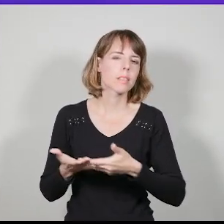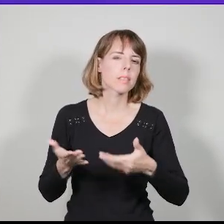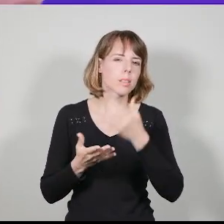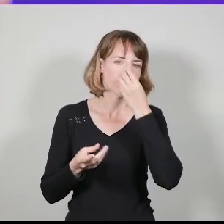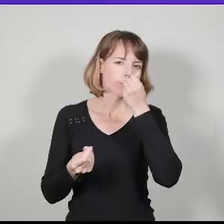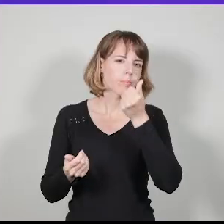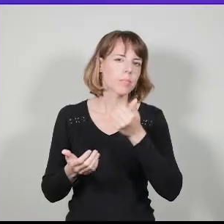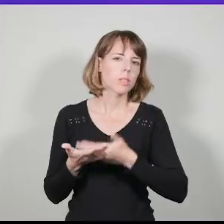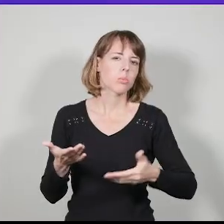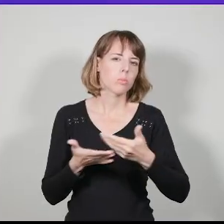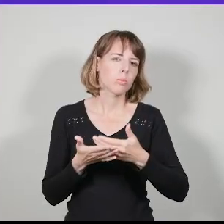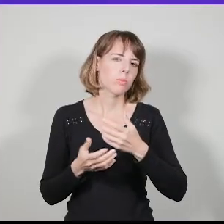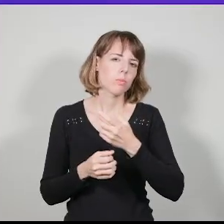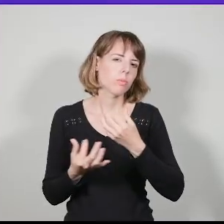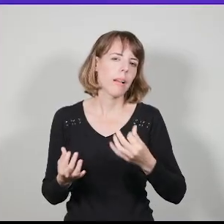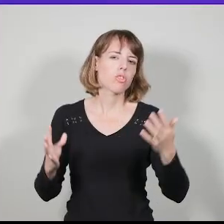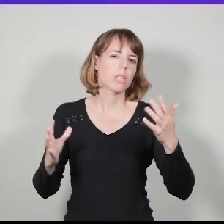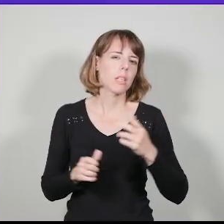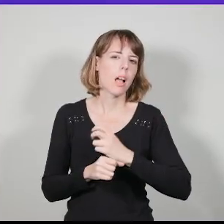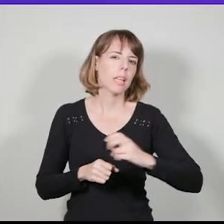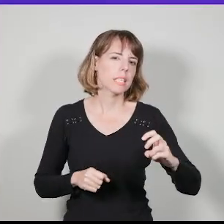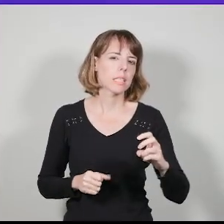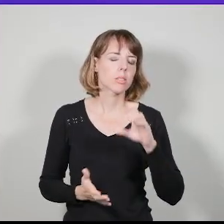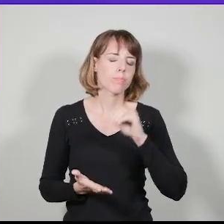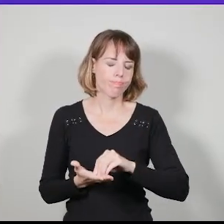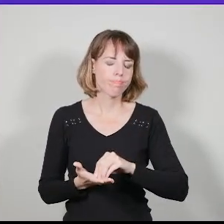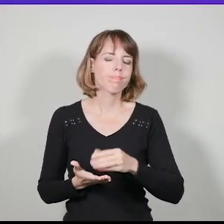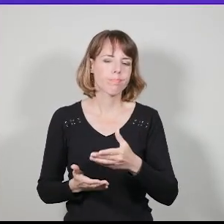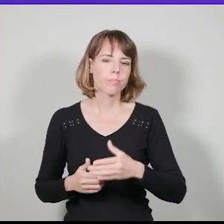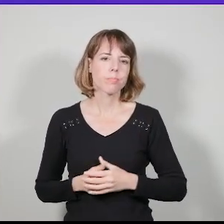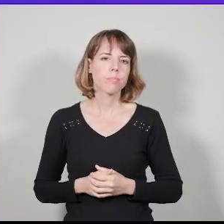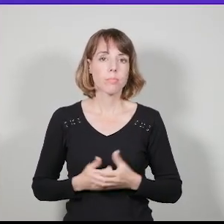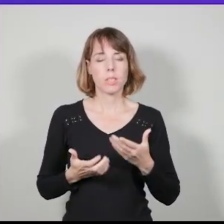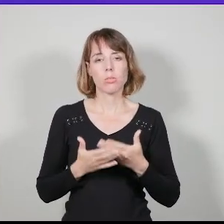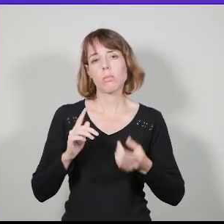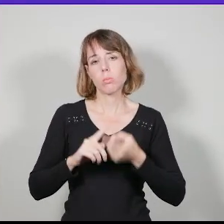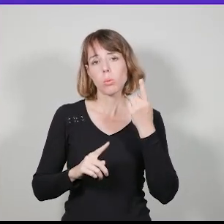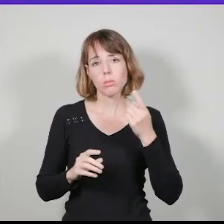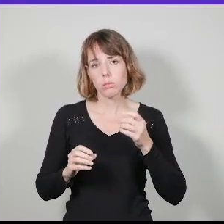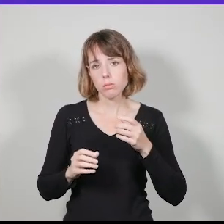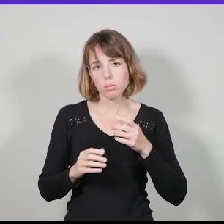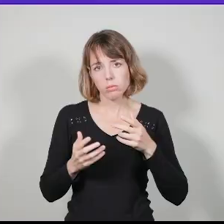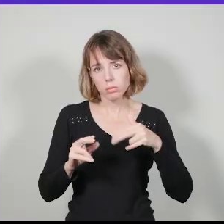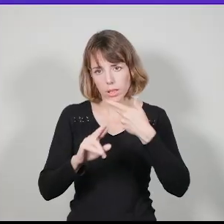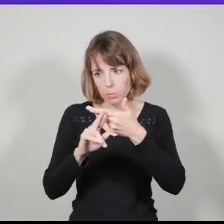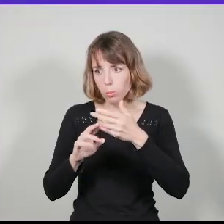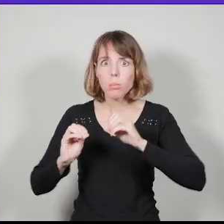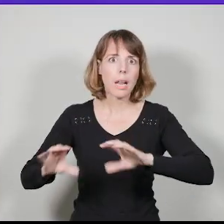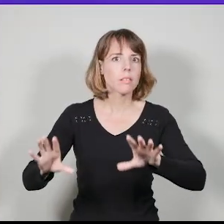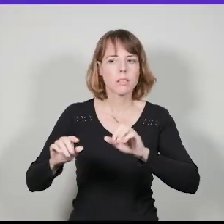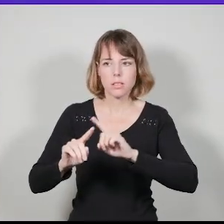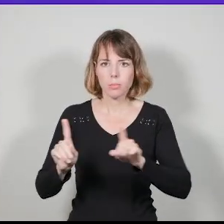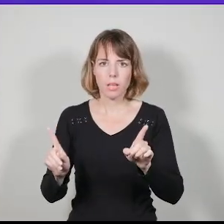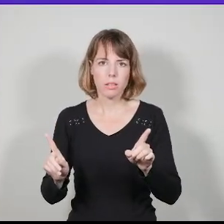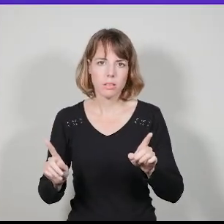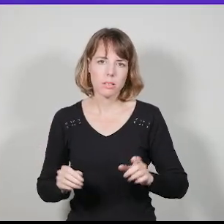fragiles. Ça rejoint ce qui a été dit. Et là, je pense qu'il faut apporter des réponses. Il ne faut pas les laisser. Il faut apporter des réponses.